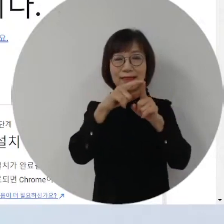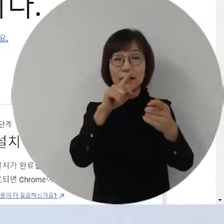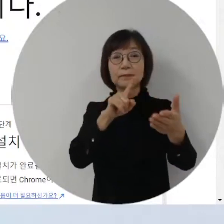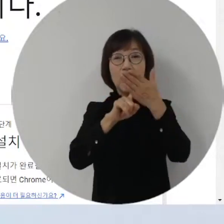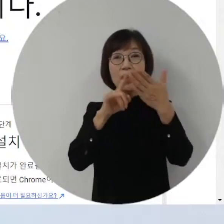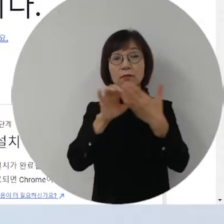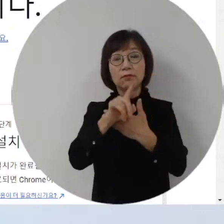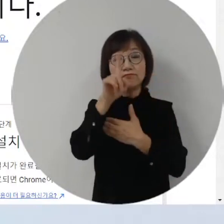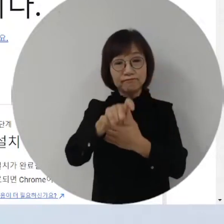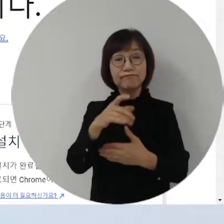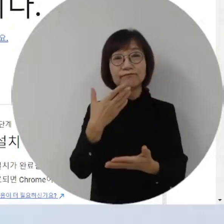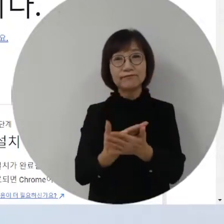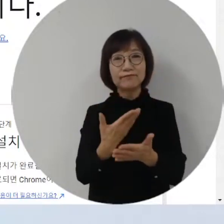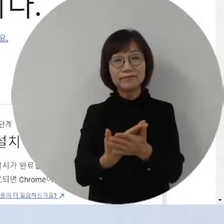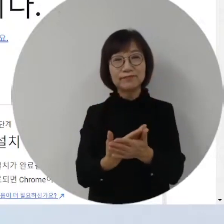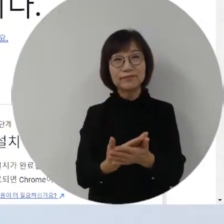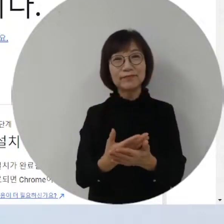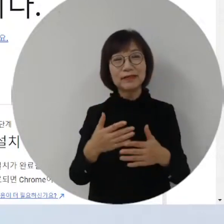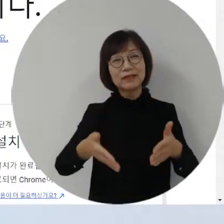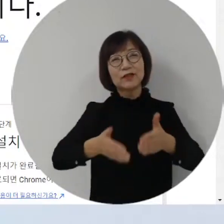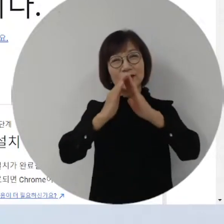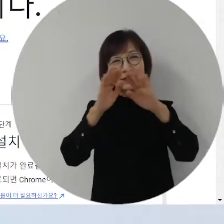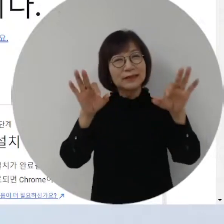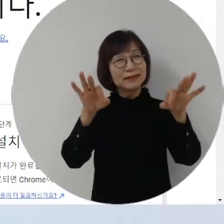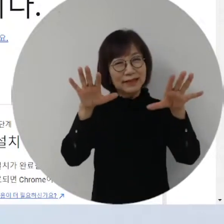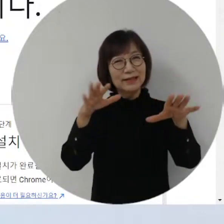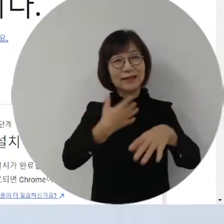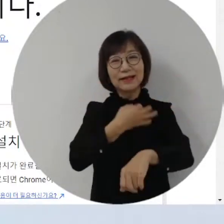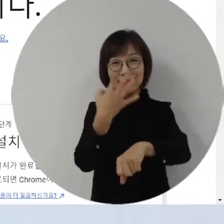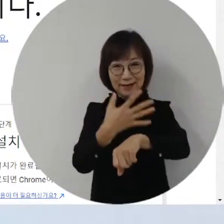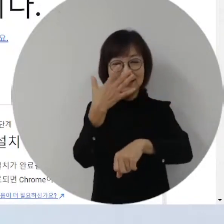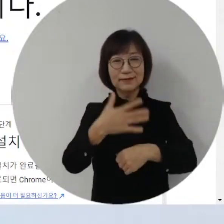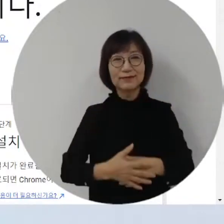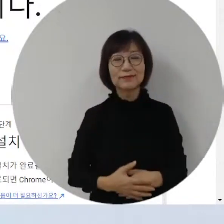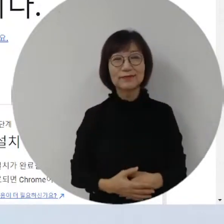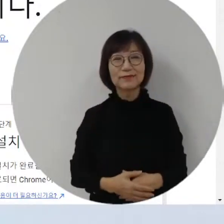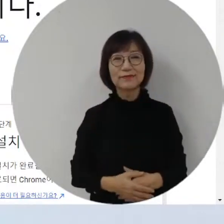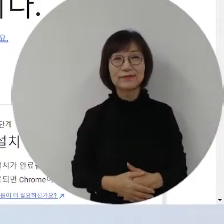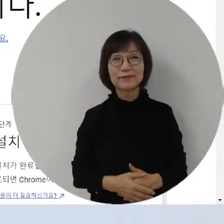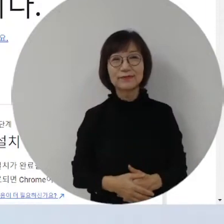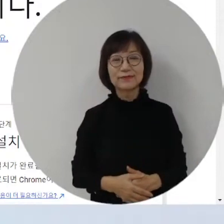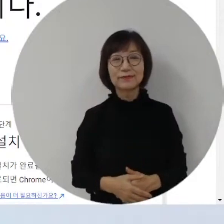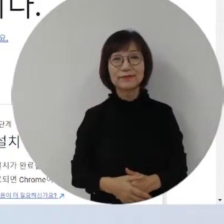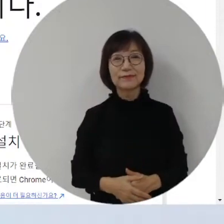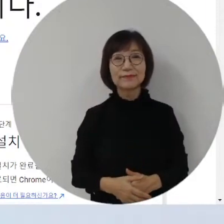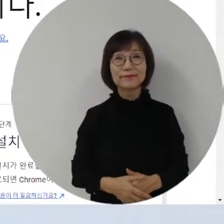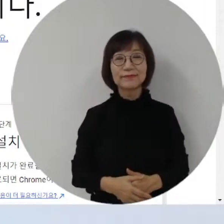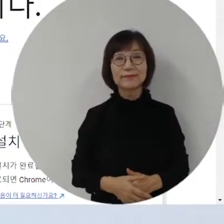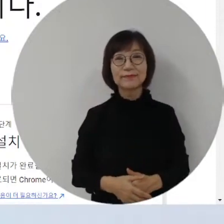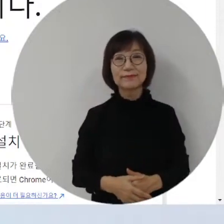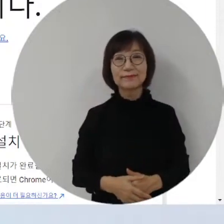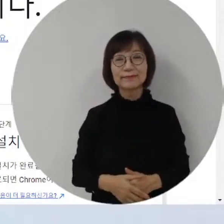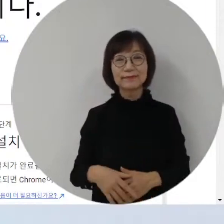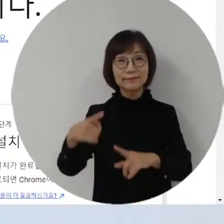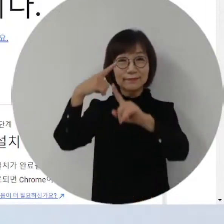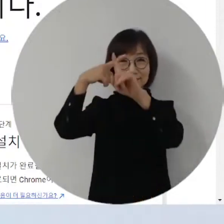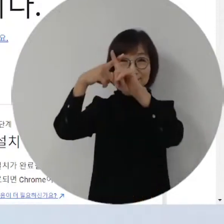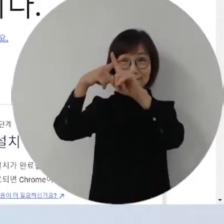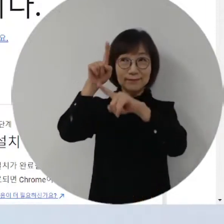파일 탐색기는 X 닫게 해주시면 되겠고요. 저는 설치가 되어 있어서 따로 설치하지는